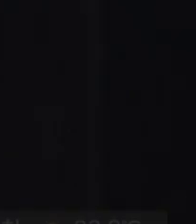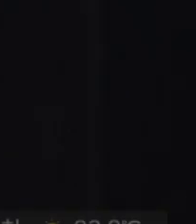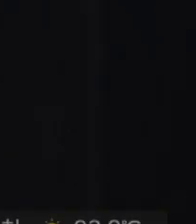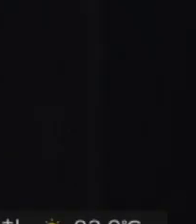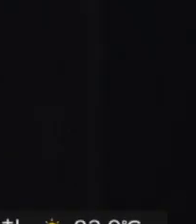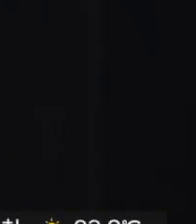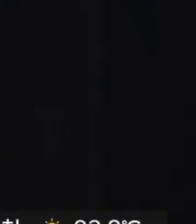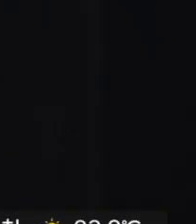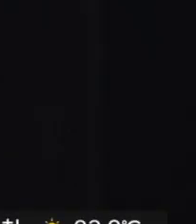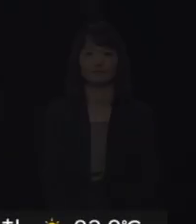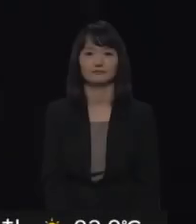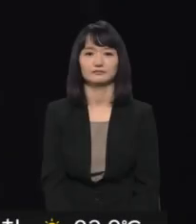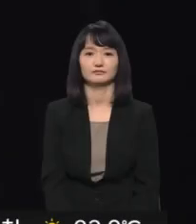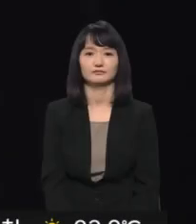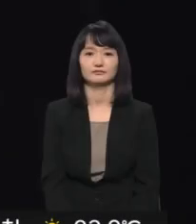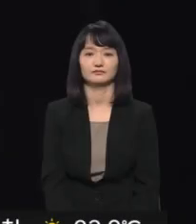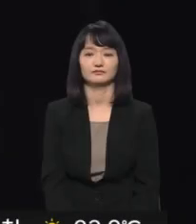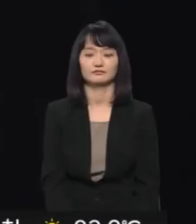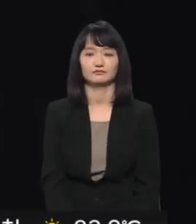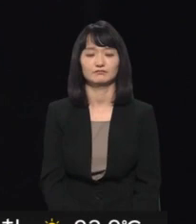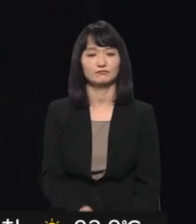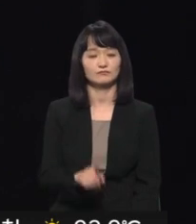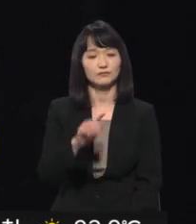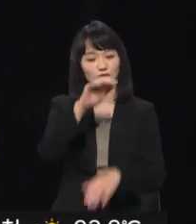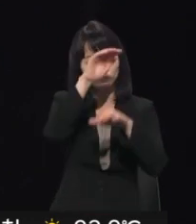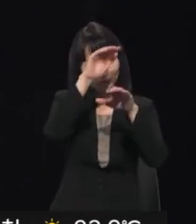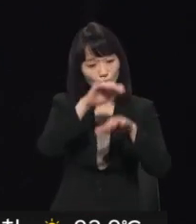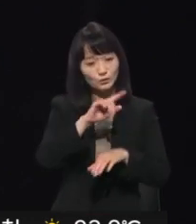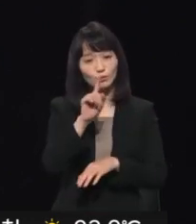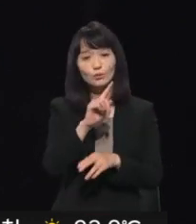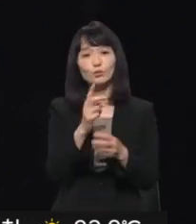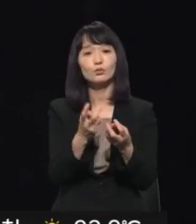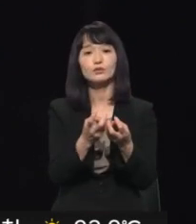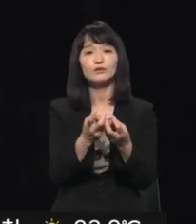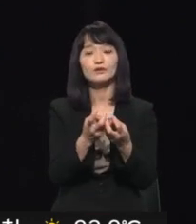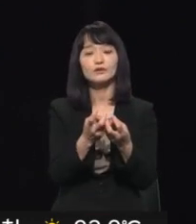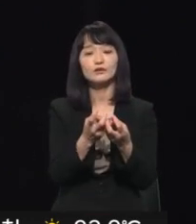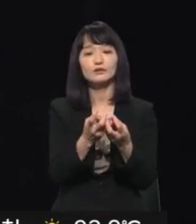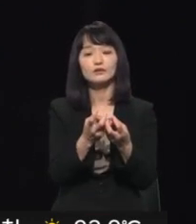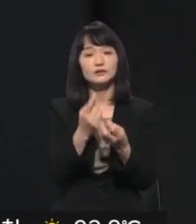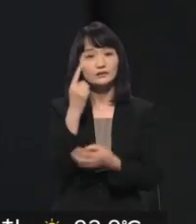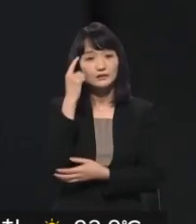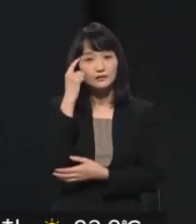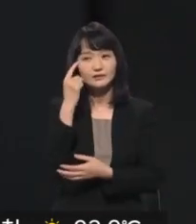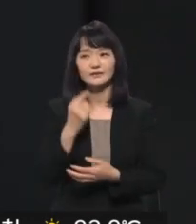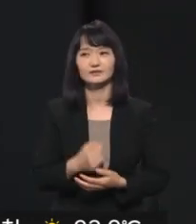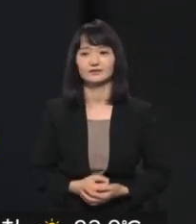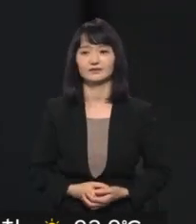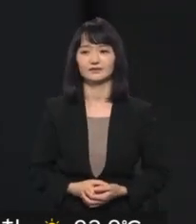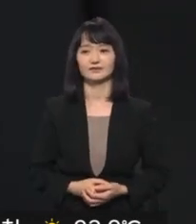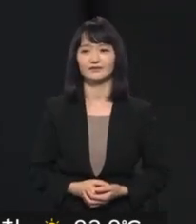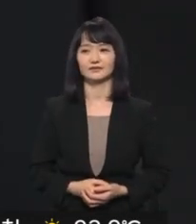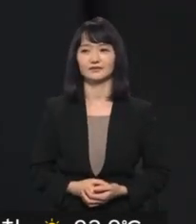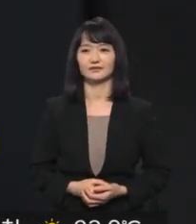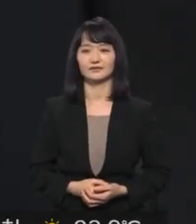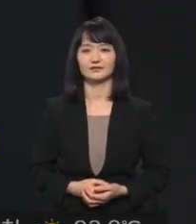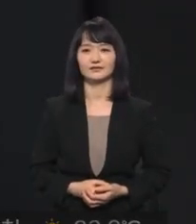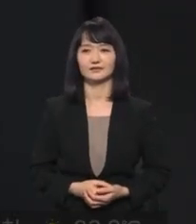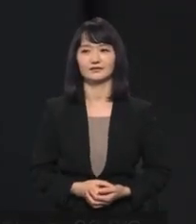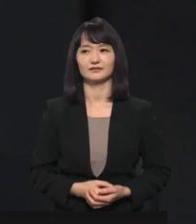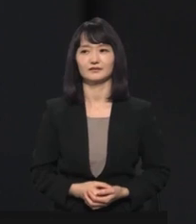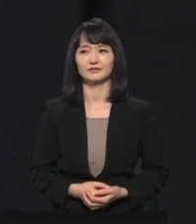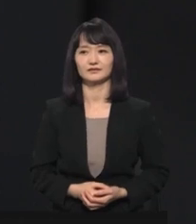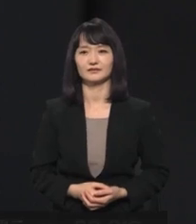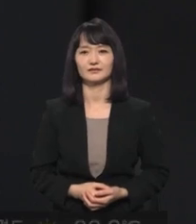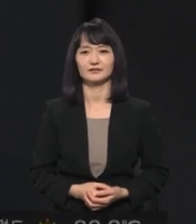이걸 어떻게 해석해야 될까요 이거 향기는 없어서 보자 이건가 에 앉아 이제 소만 되고픈 담은 얘기하시면 됩니다 나는 안 하지만